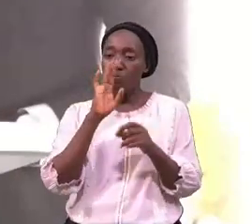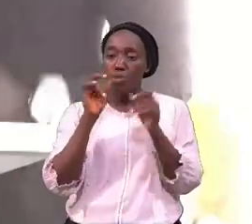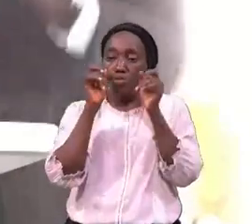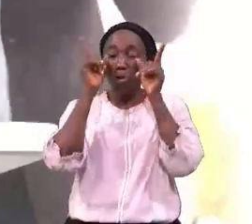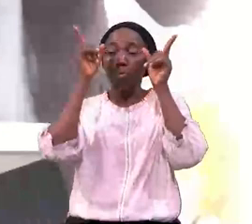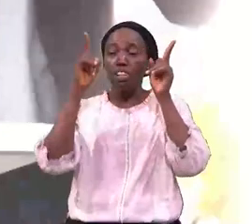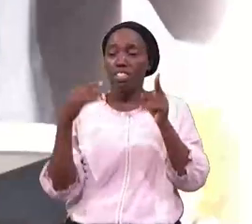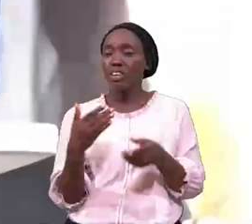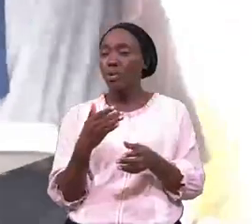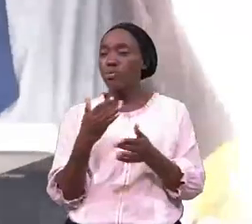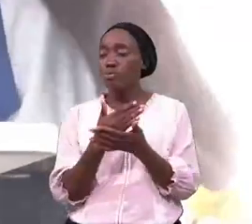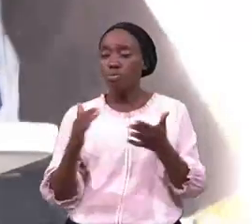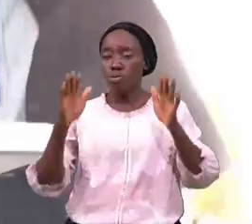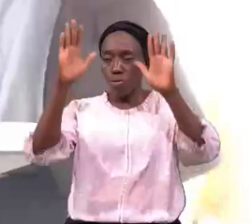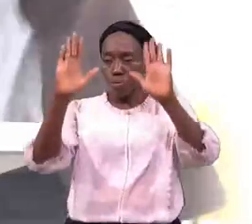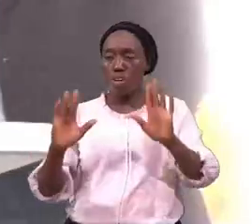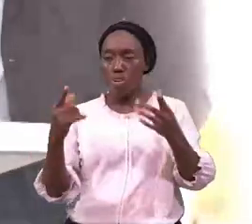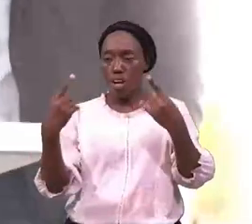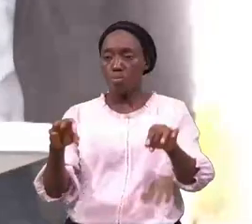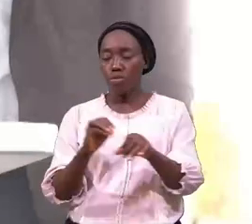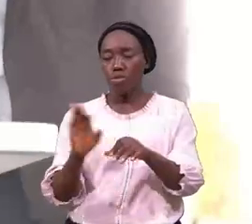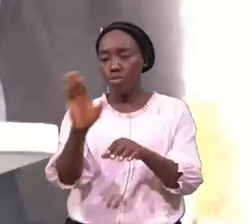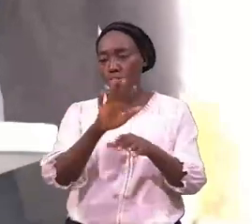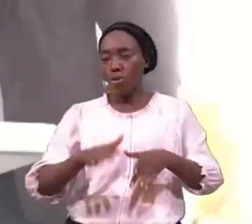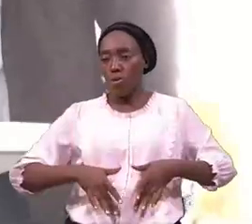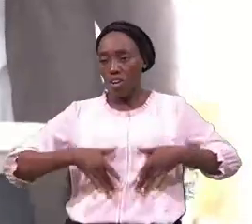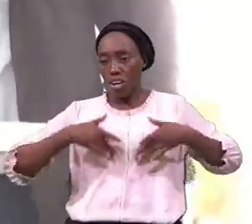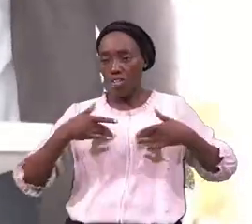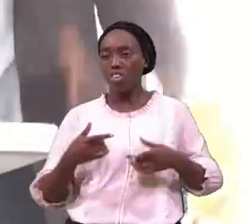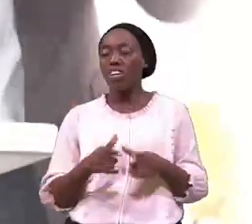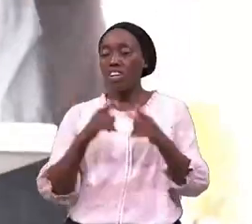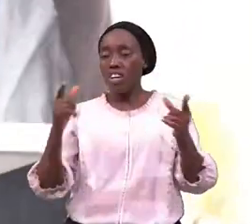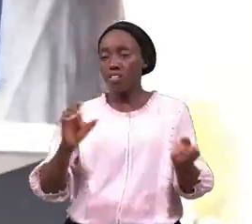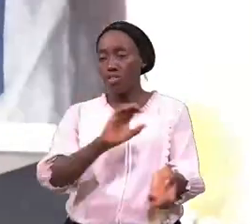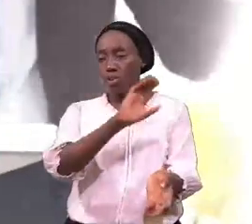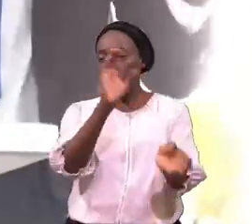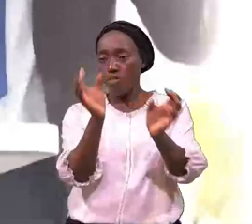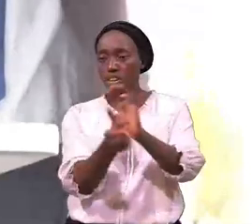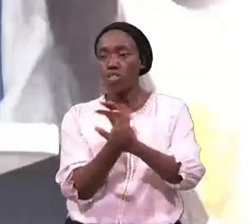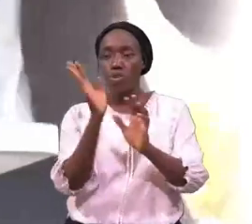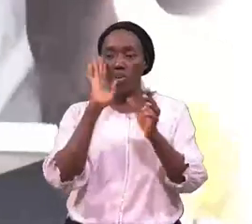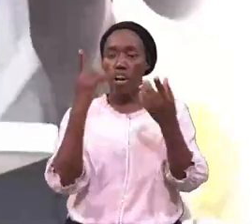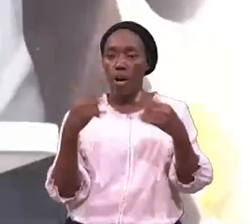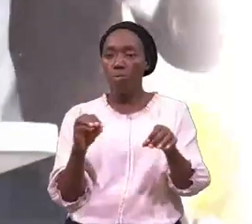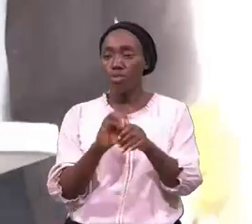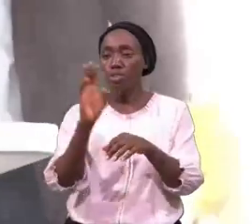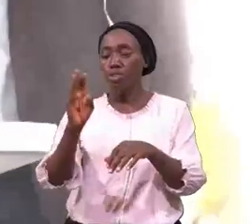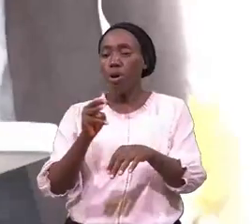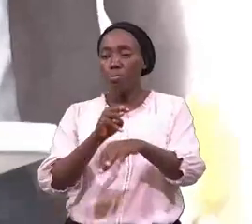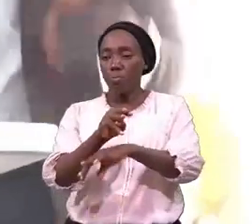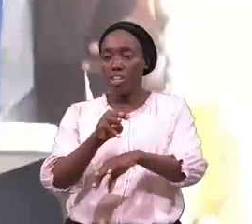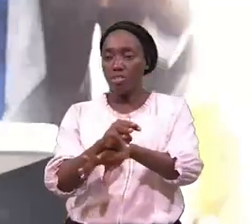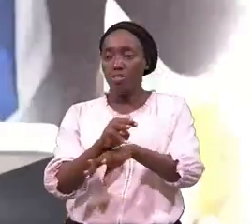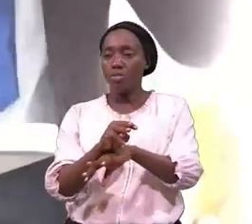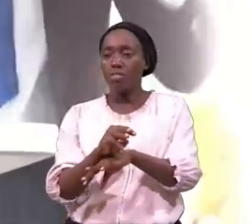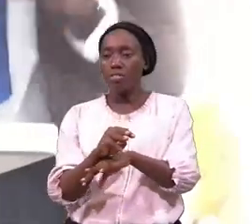De grandes choses vont se passer dans ton ministère. De grandes conversions auront lieu dans ton ministère. Demande ça